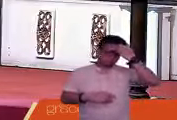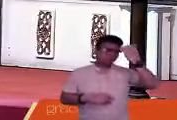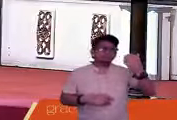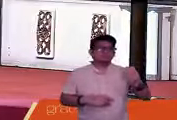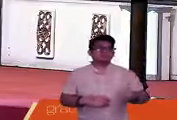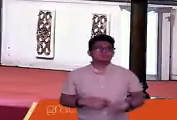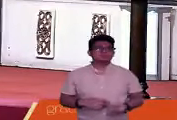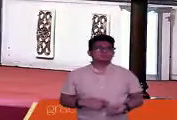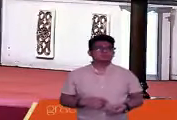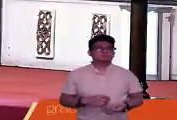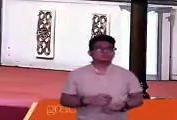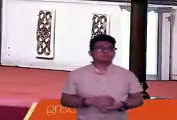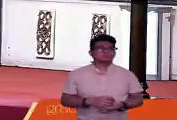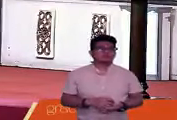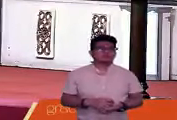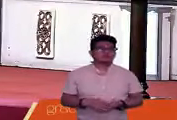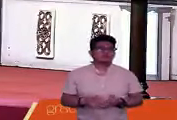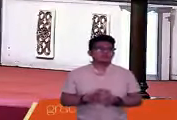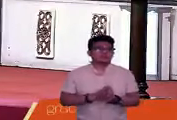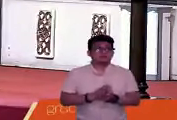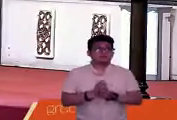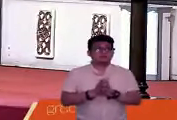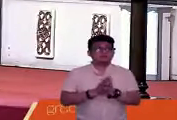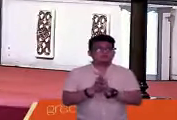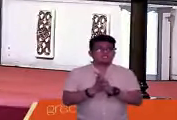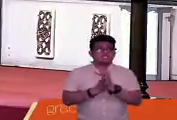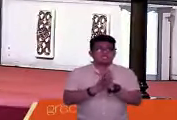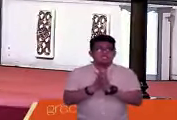akong namemorya na, John 3.16.